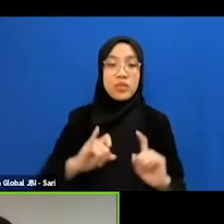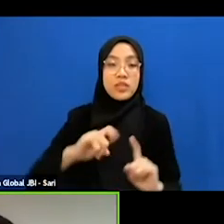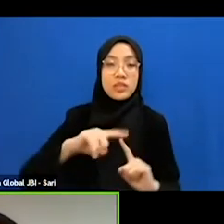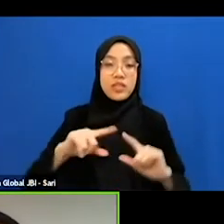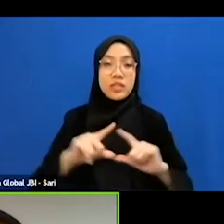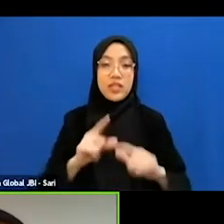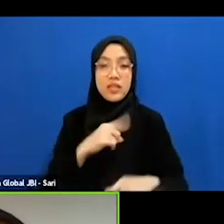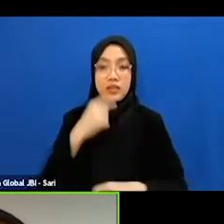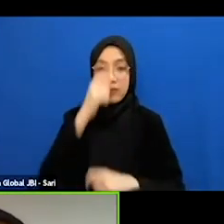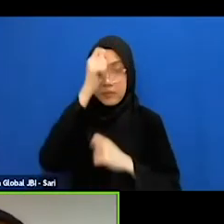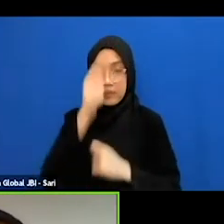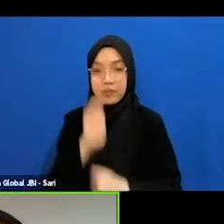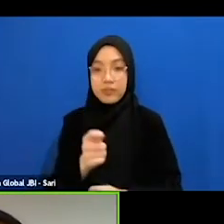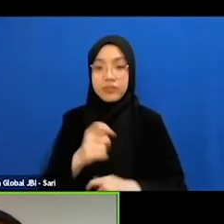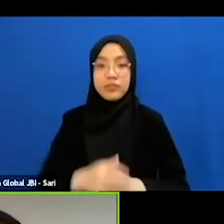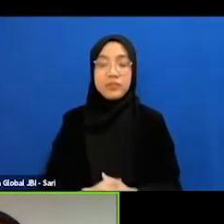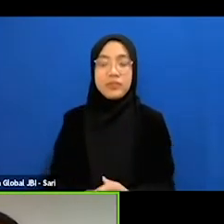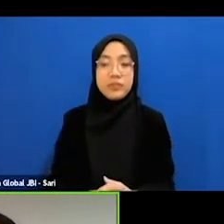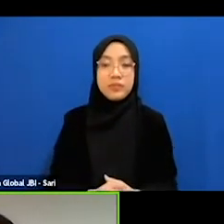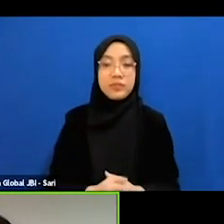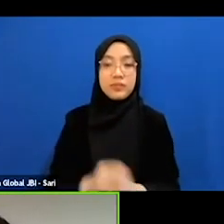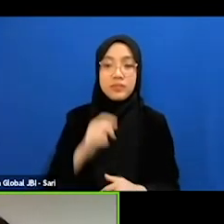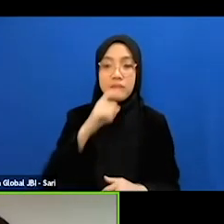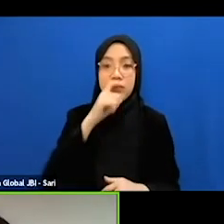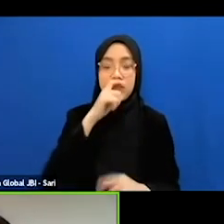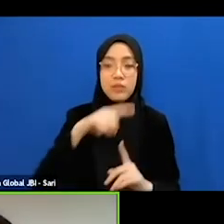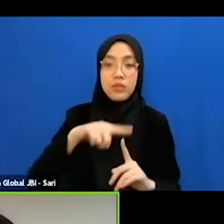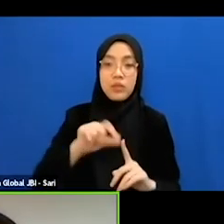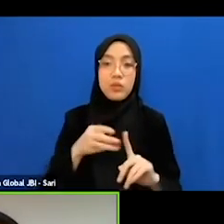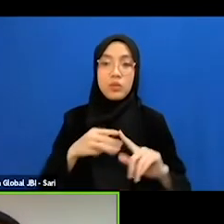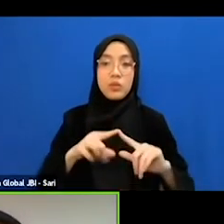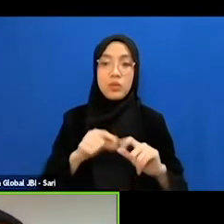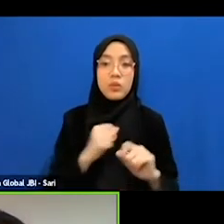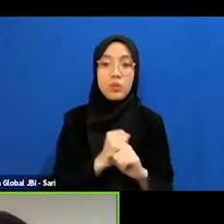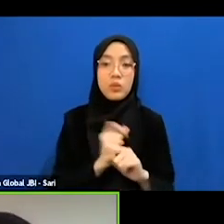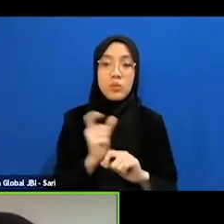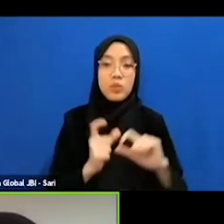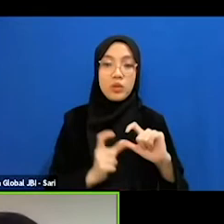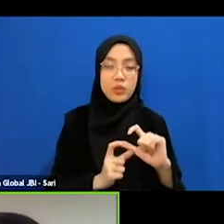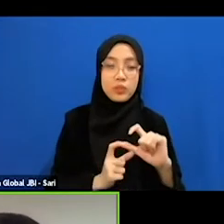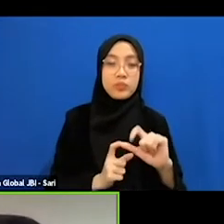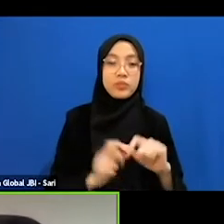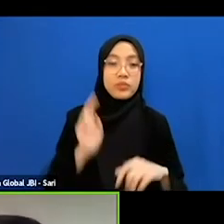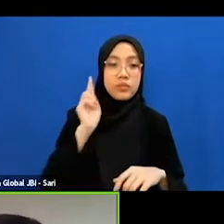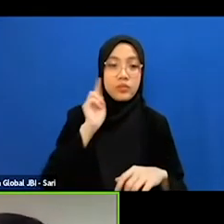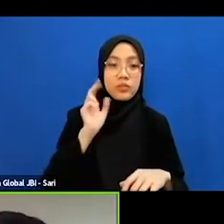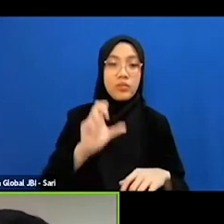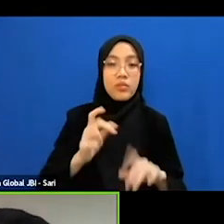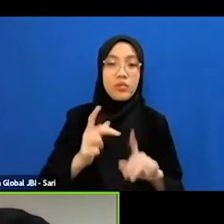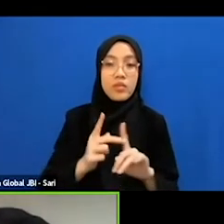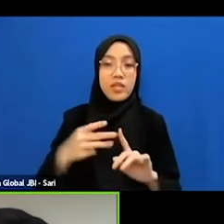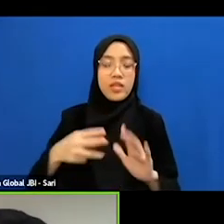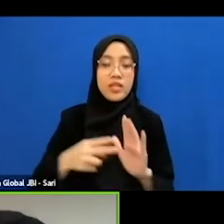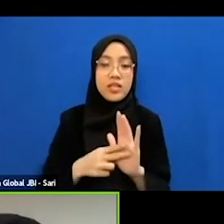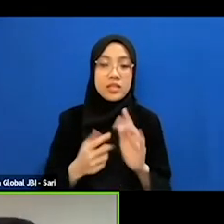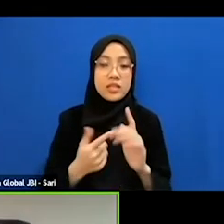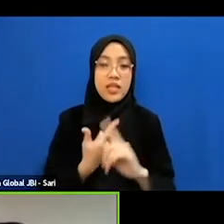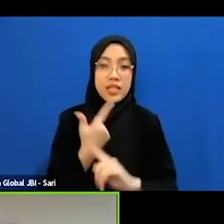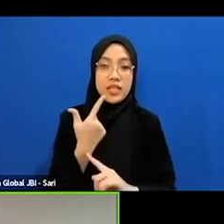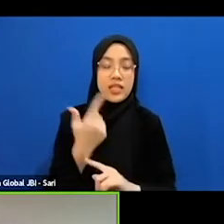mati bab Tubagus Jelly ya Saya kira